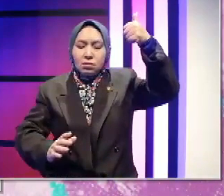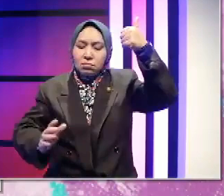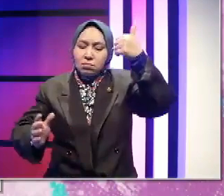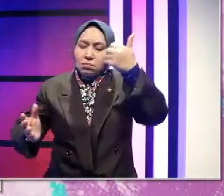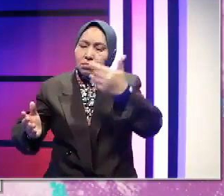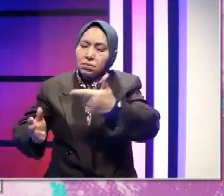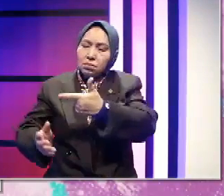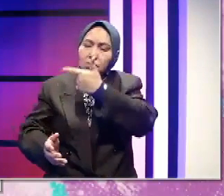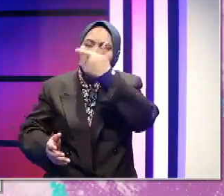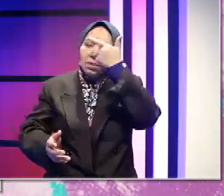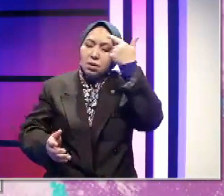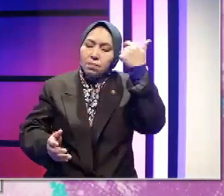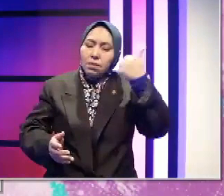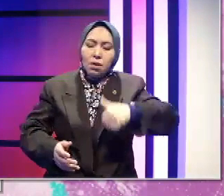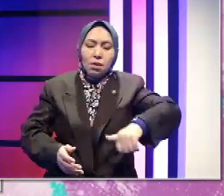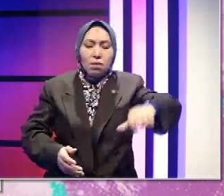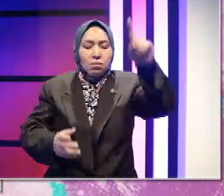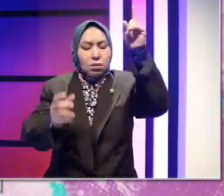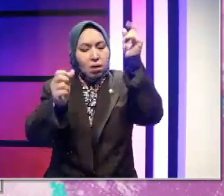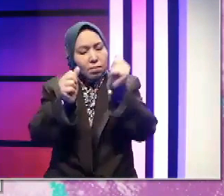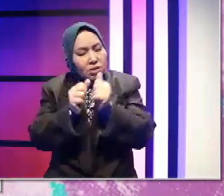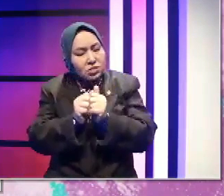والله معكم